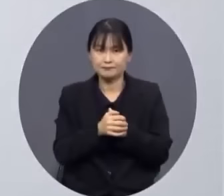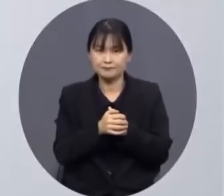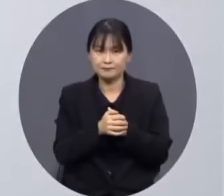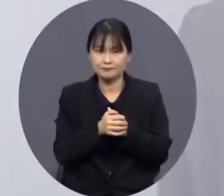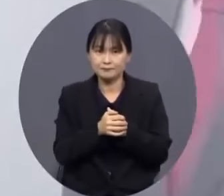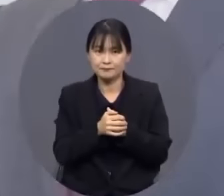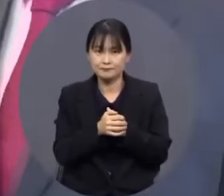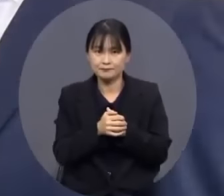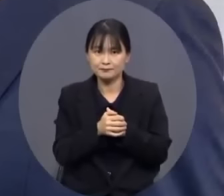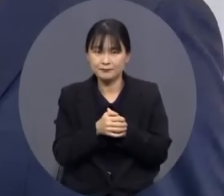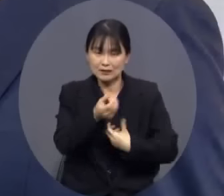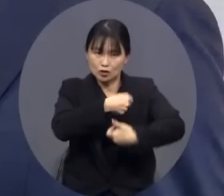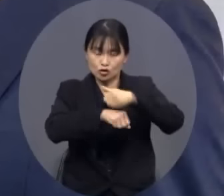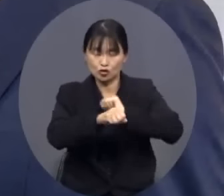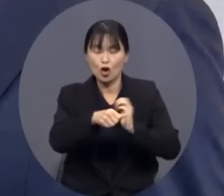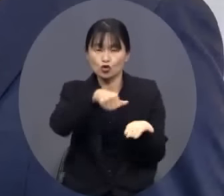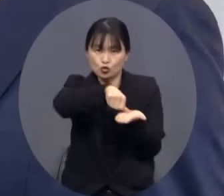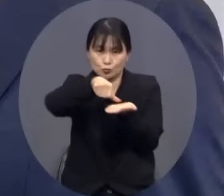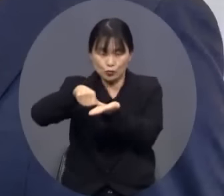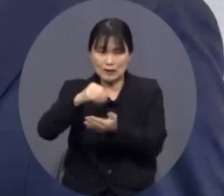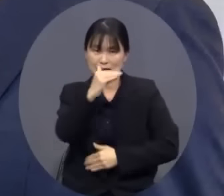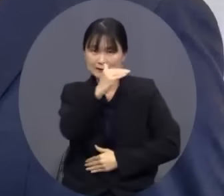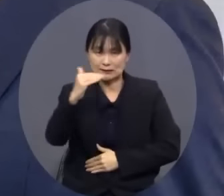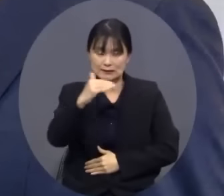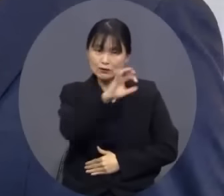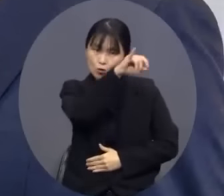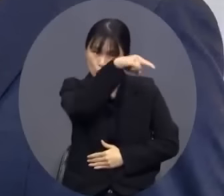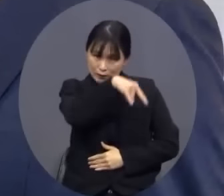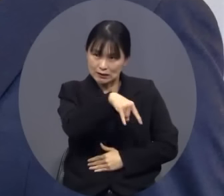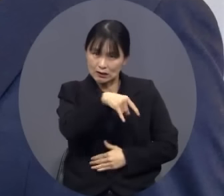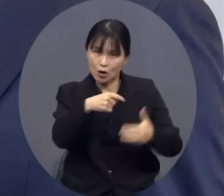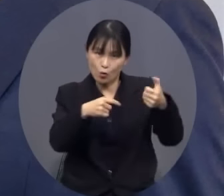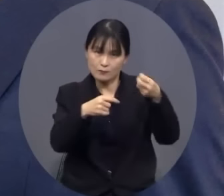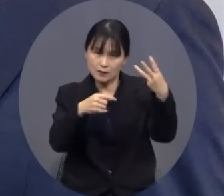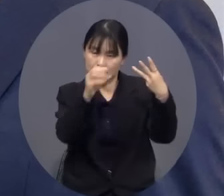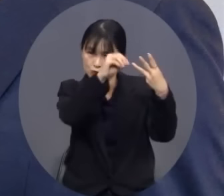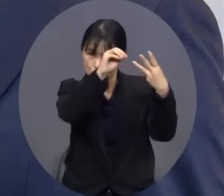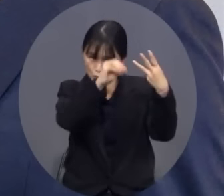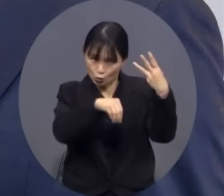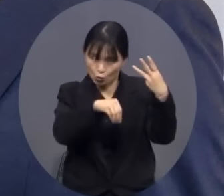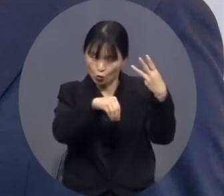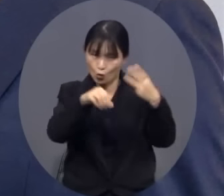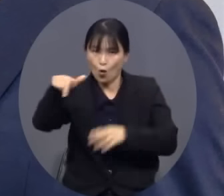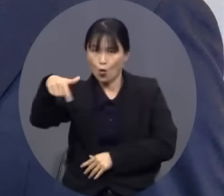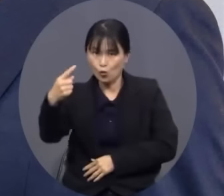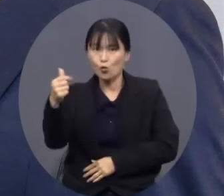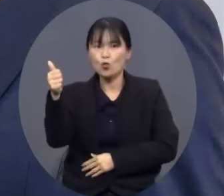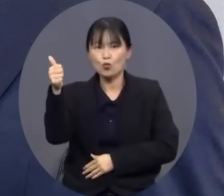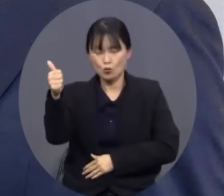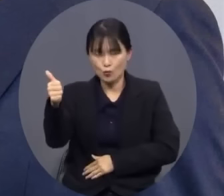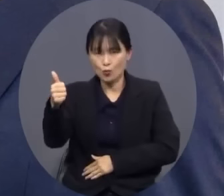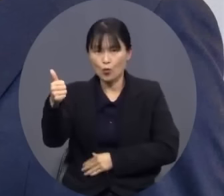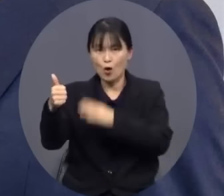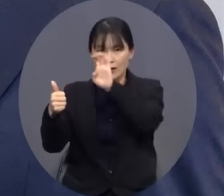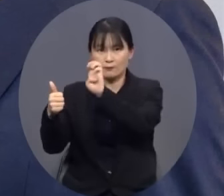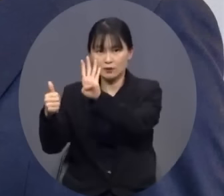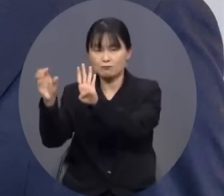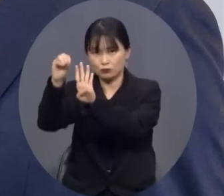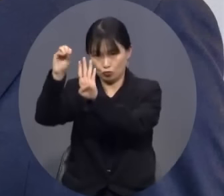입니다 적극적 투표에서는 위성권 후보 53% 고기철 후보